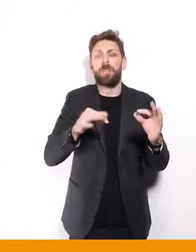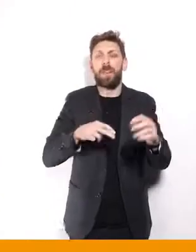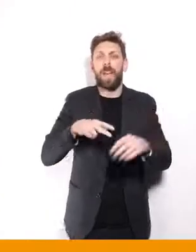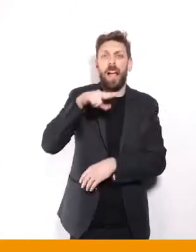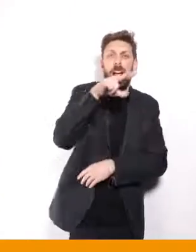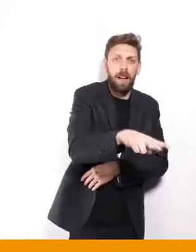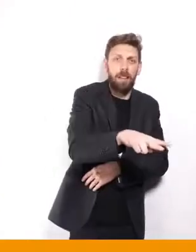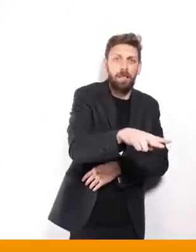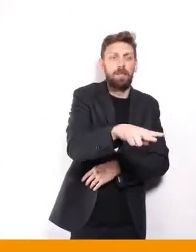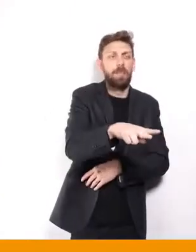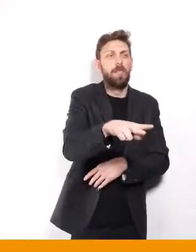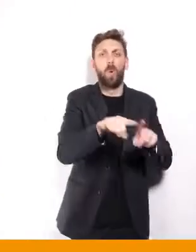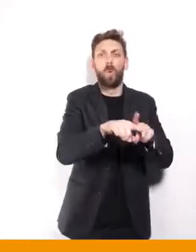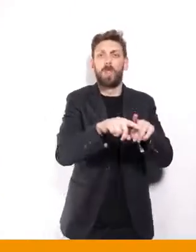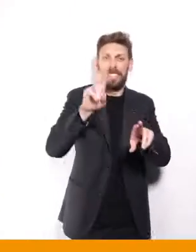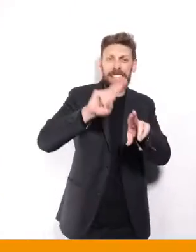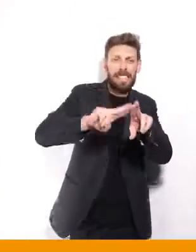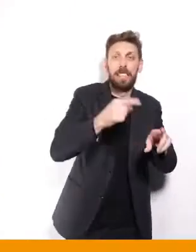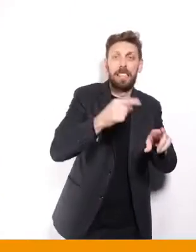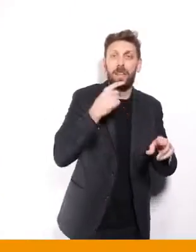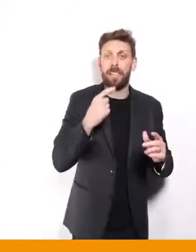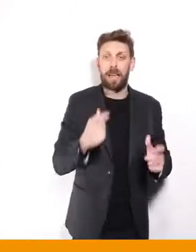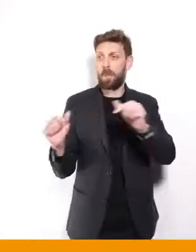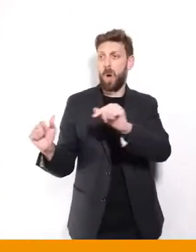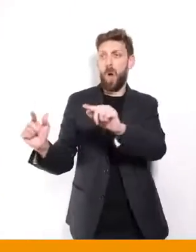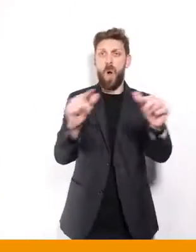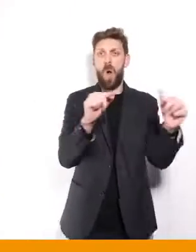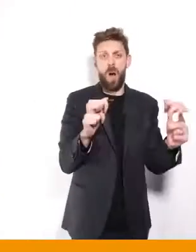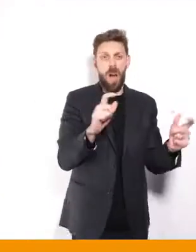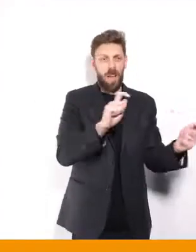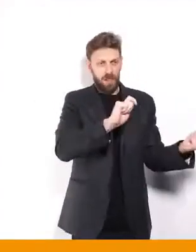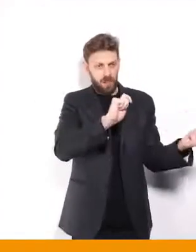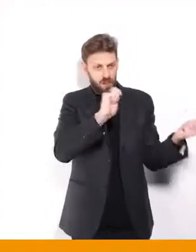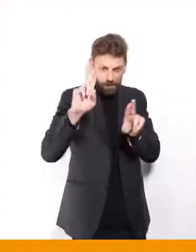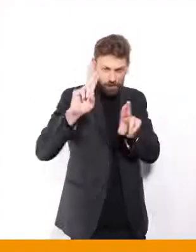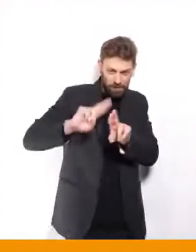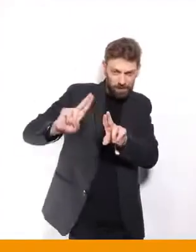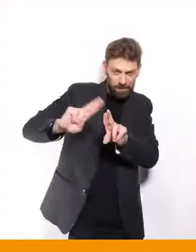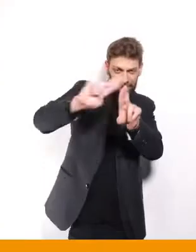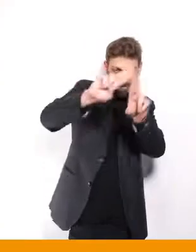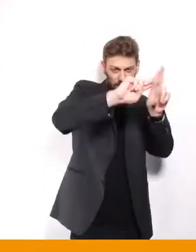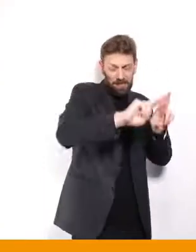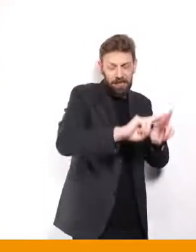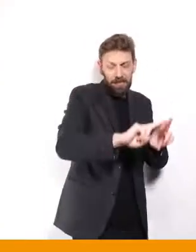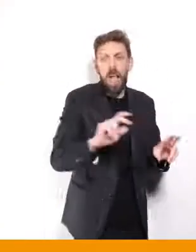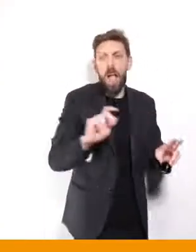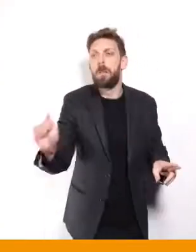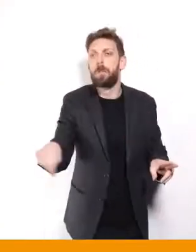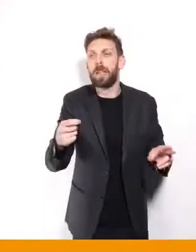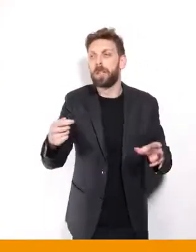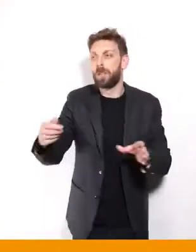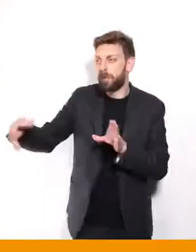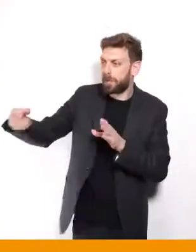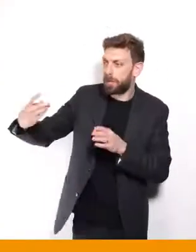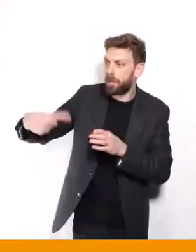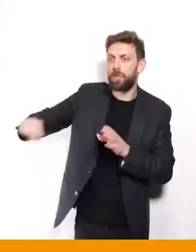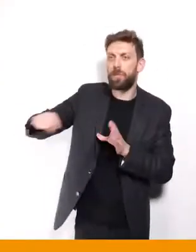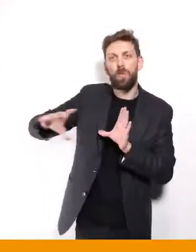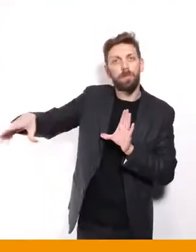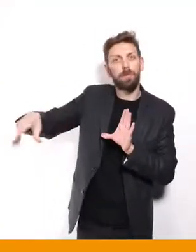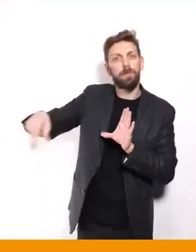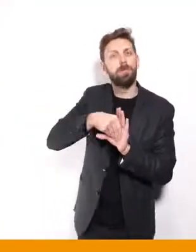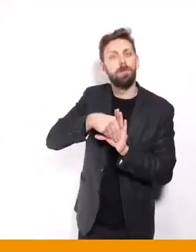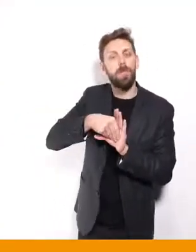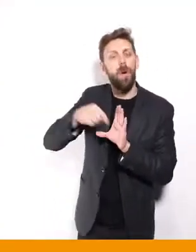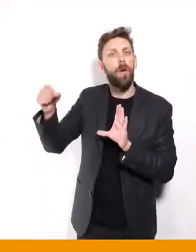changer l'existant, c'est changer le bâti existant. Évidemment, vous devez être associé à ce programme et pas